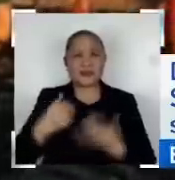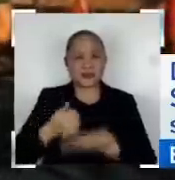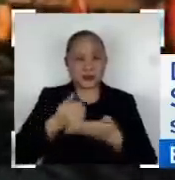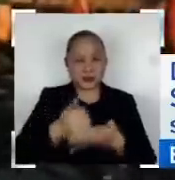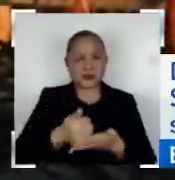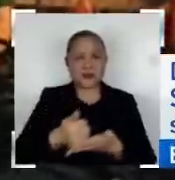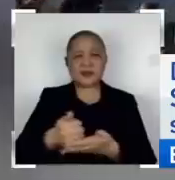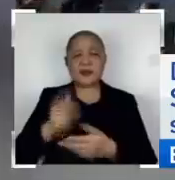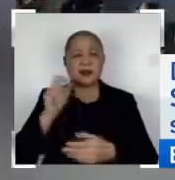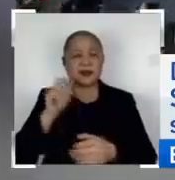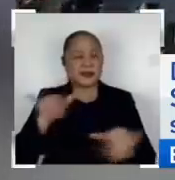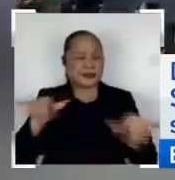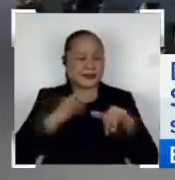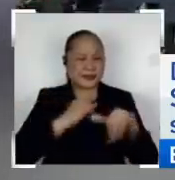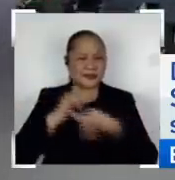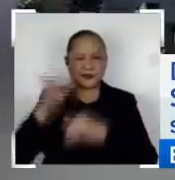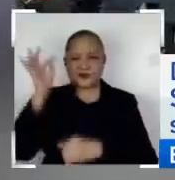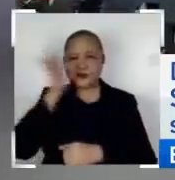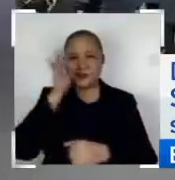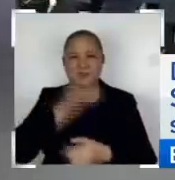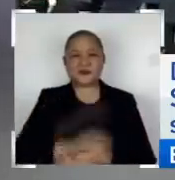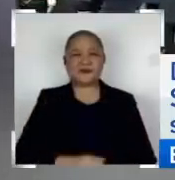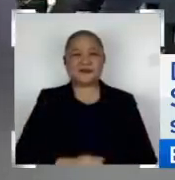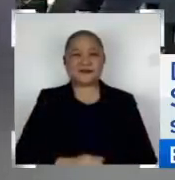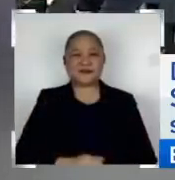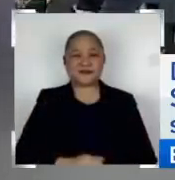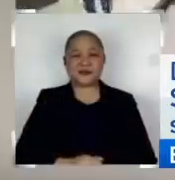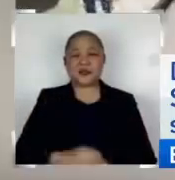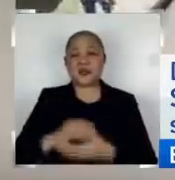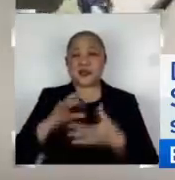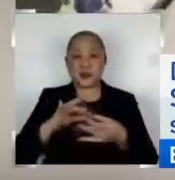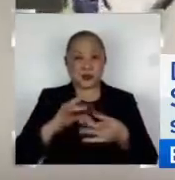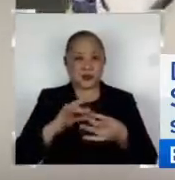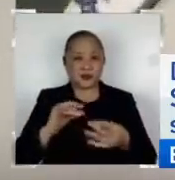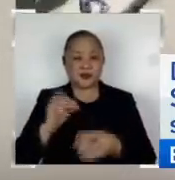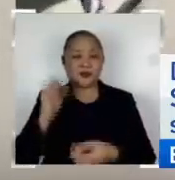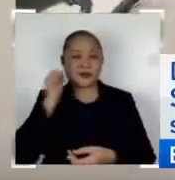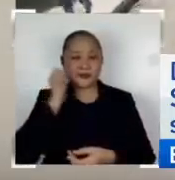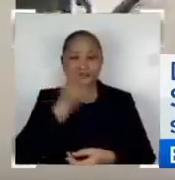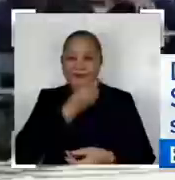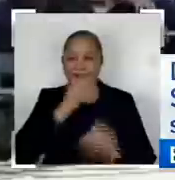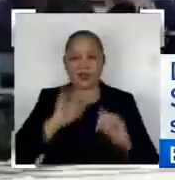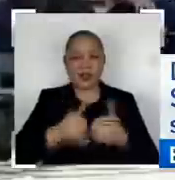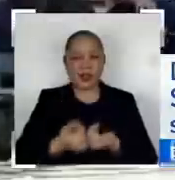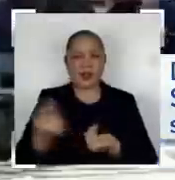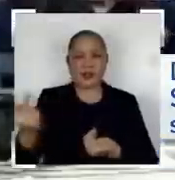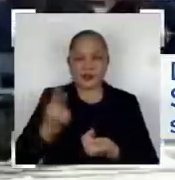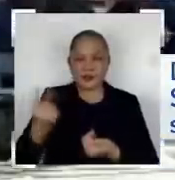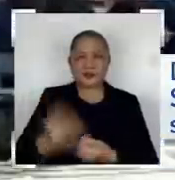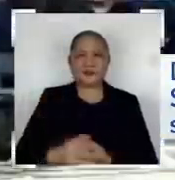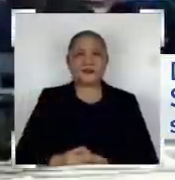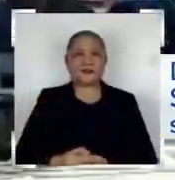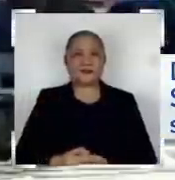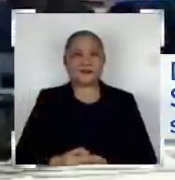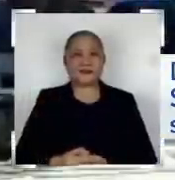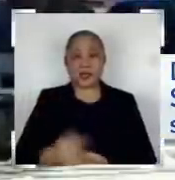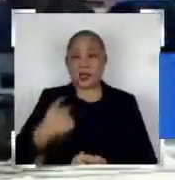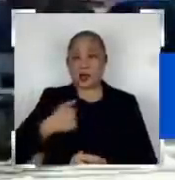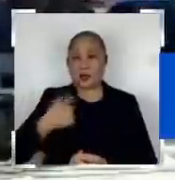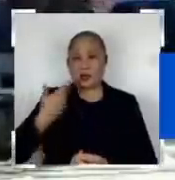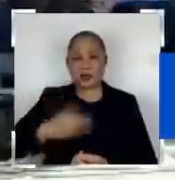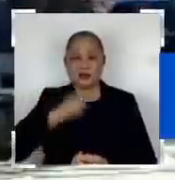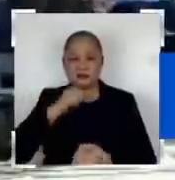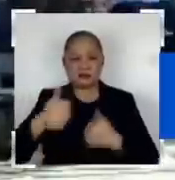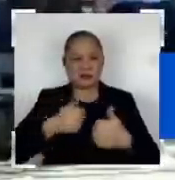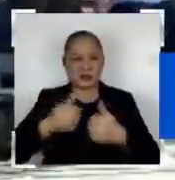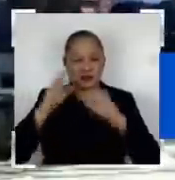Pilipino. Ikinuwento ni Mayor Sara kung paano nabuo ang kanilang tambalan. Hindi ako tatakbong pangulo